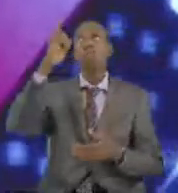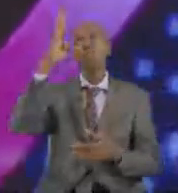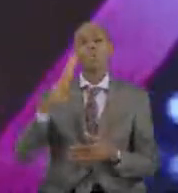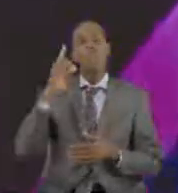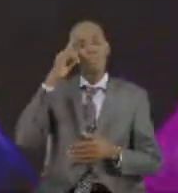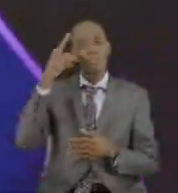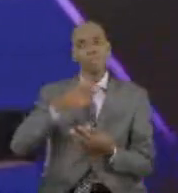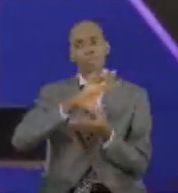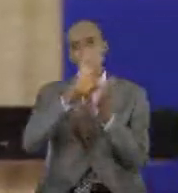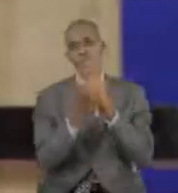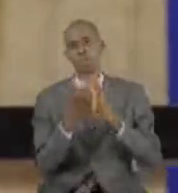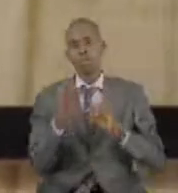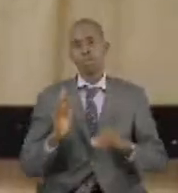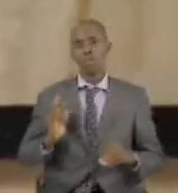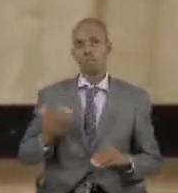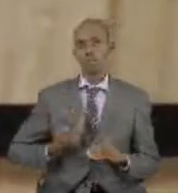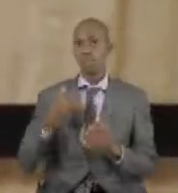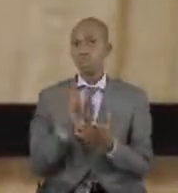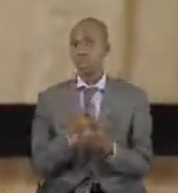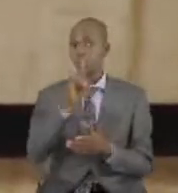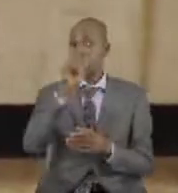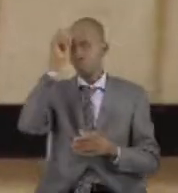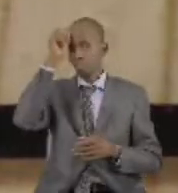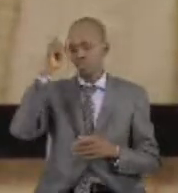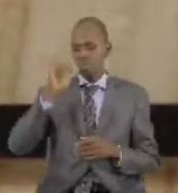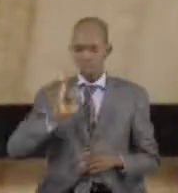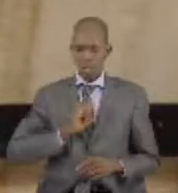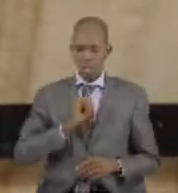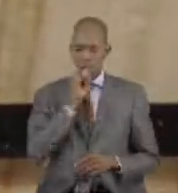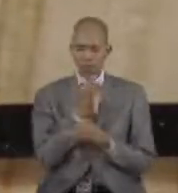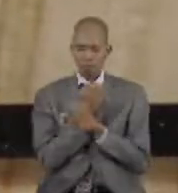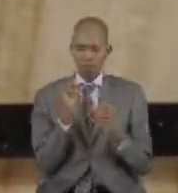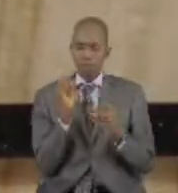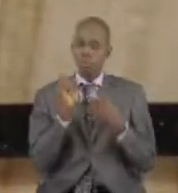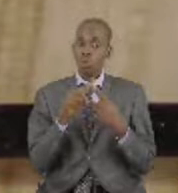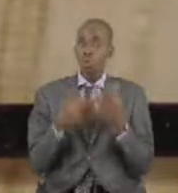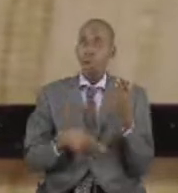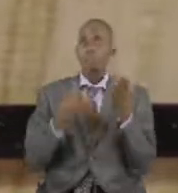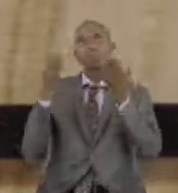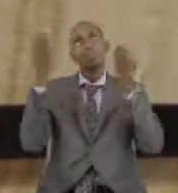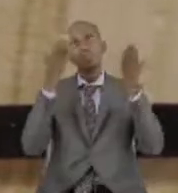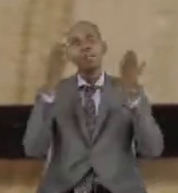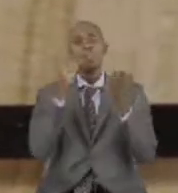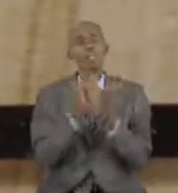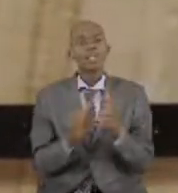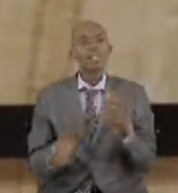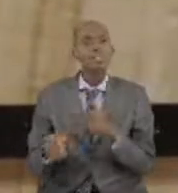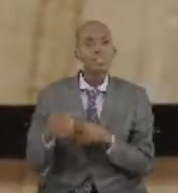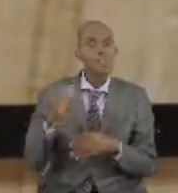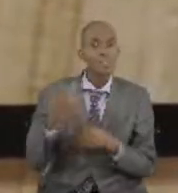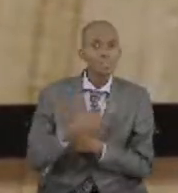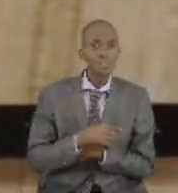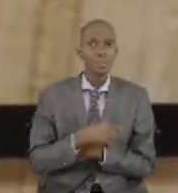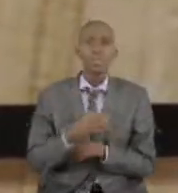conversion des pécheurs, des âmes. Maintenant, comprenez, je suis sauvé pour sauver et ce jour